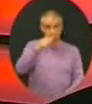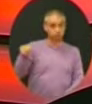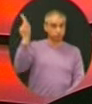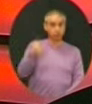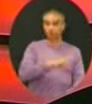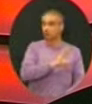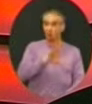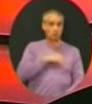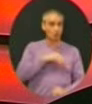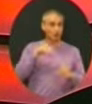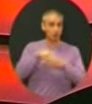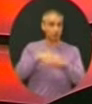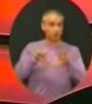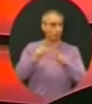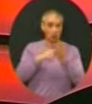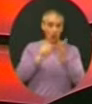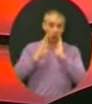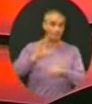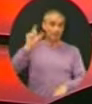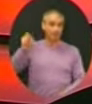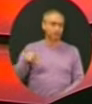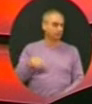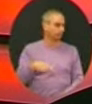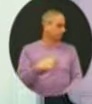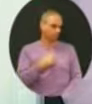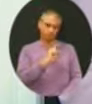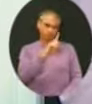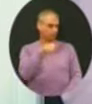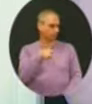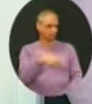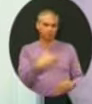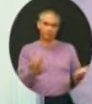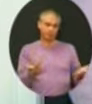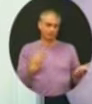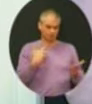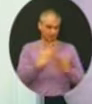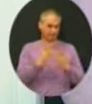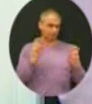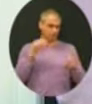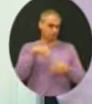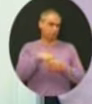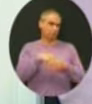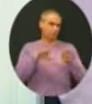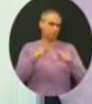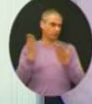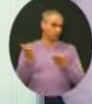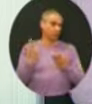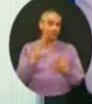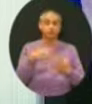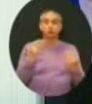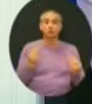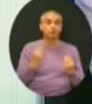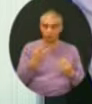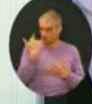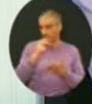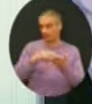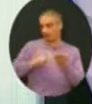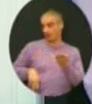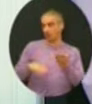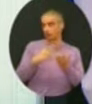לחלוטין ישיבה איתו בממשלה? כי אתה לא מאמין לו? א', אני לא פוסל. אני כבר ישבתי איתו. אני, אם יש דבר שאני... גם